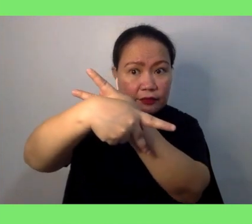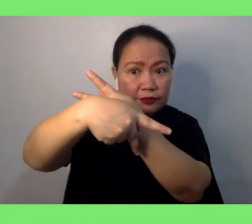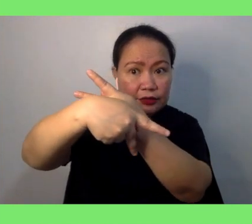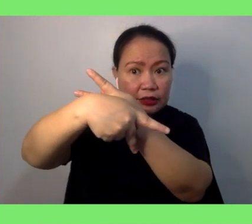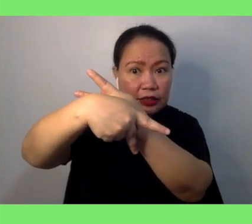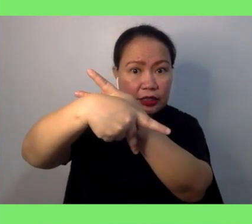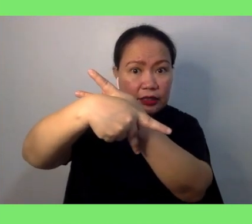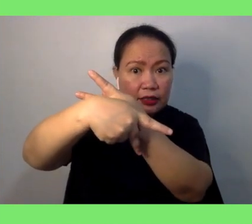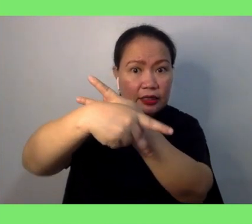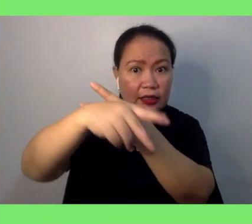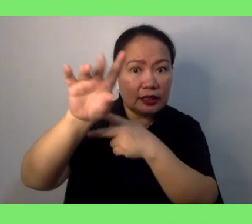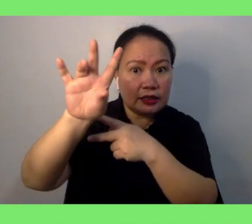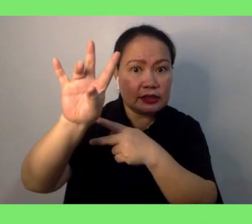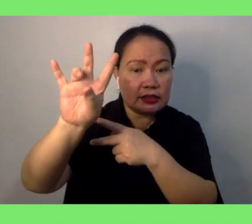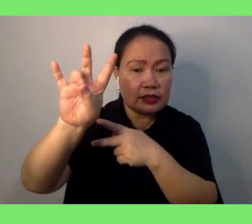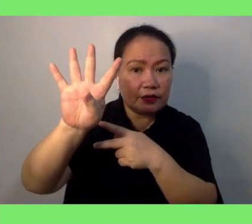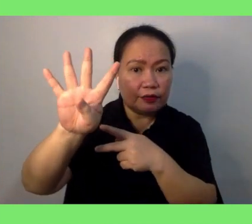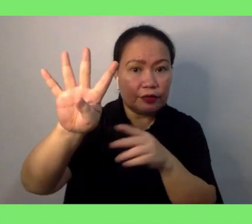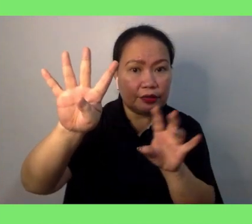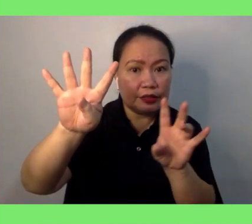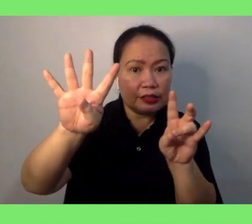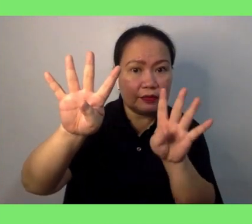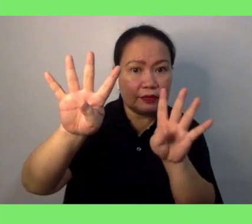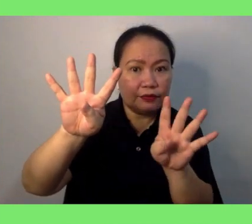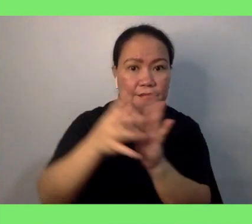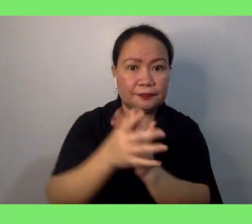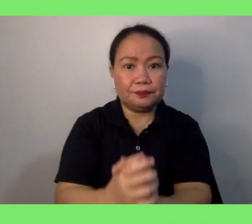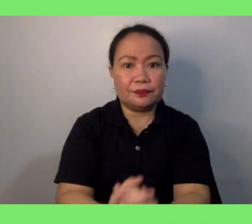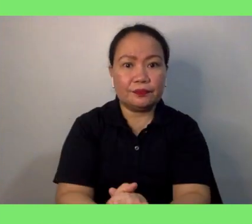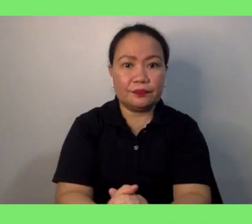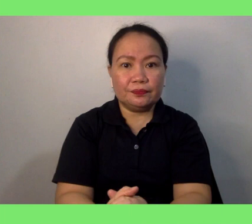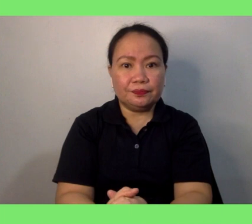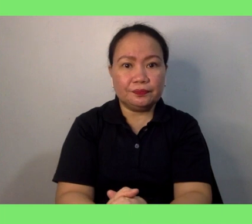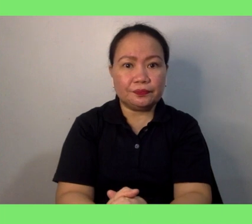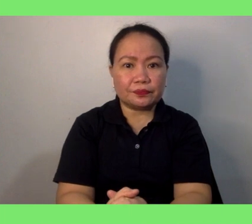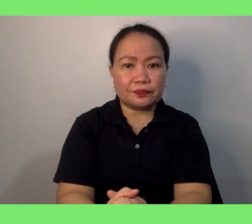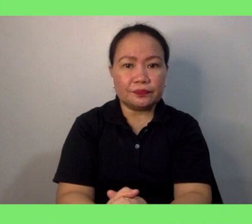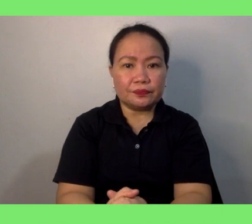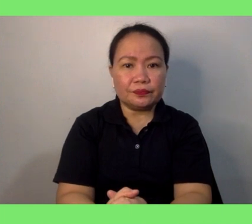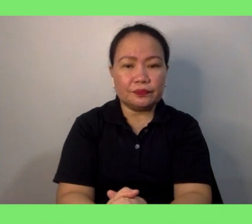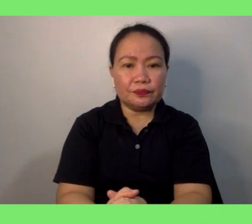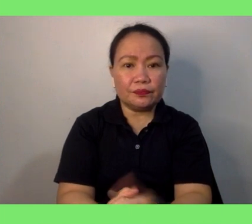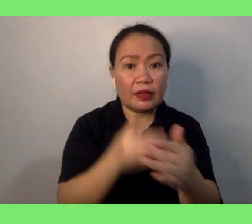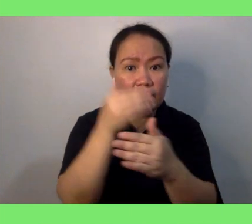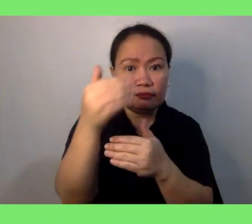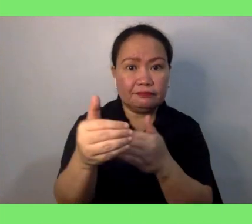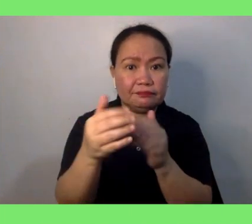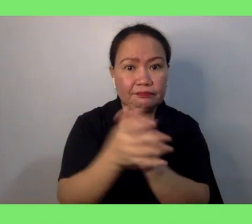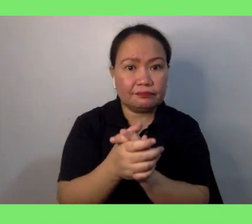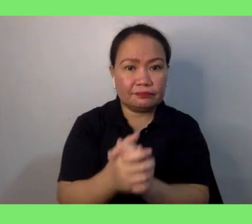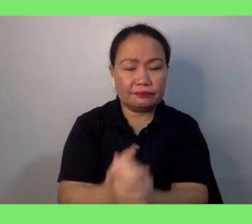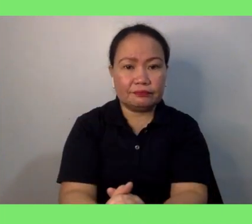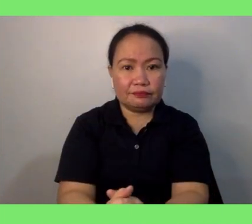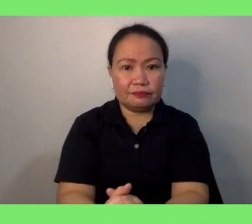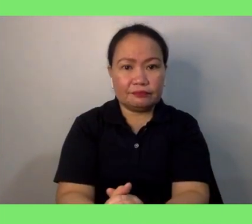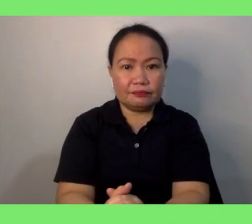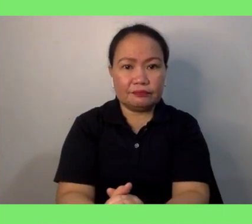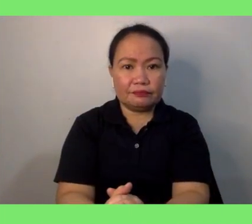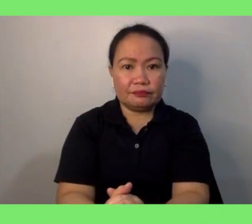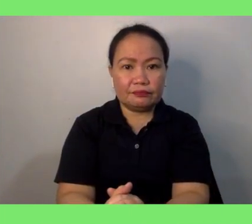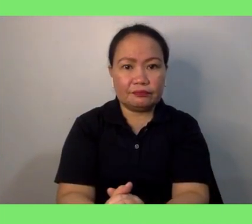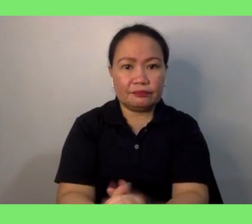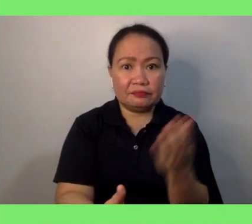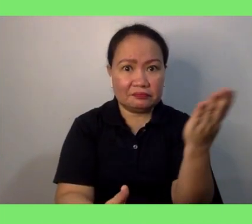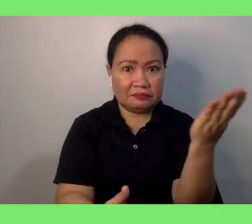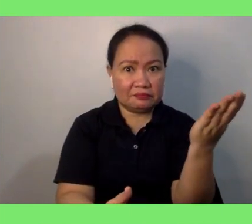tumingin dito. Since correspond siya doon, 74 yan. Okay, next. Paano naman natin makukuha ito?